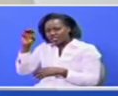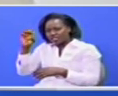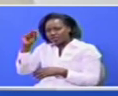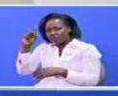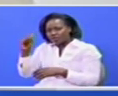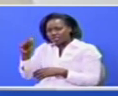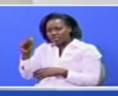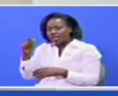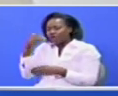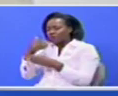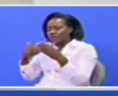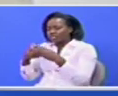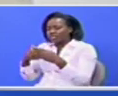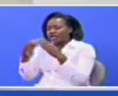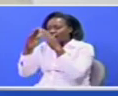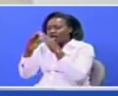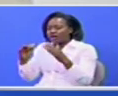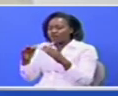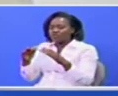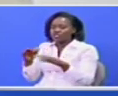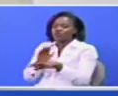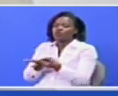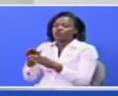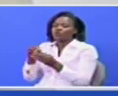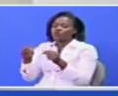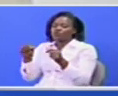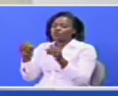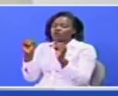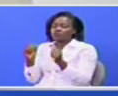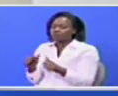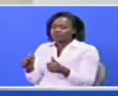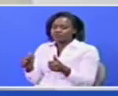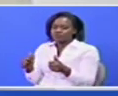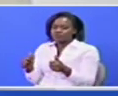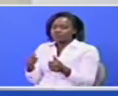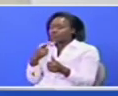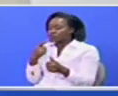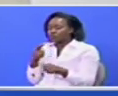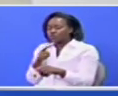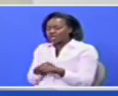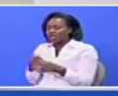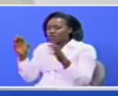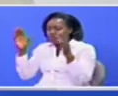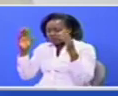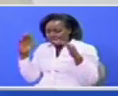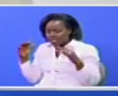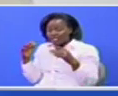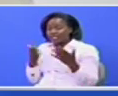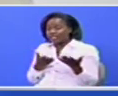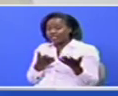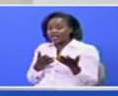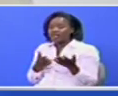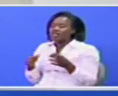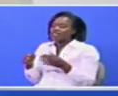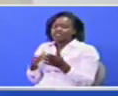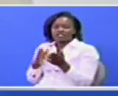mahali vitarajiwi, na sasa vinaleta shida kwa sababu vinazuia maji kupita, na naona wako kwa sehemu za maji wanabebwa. Na haya yote